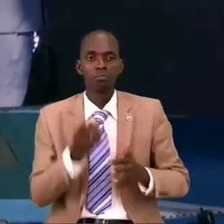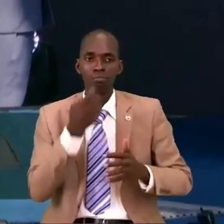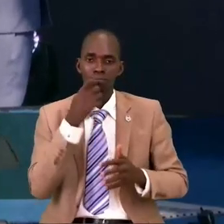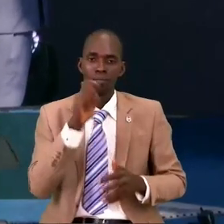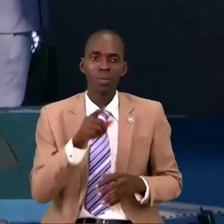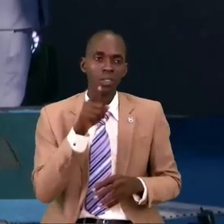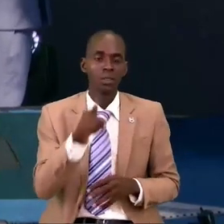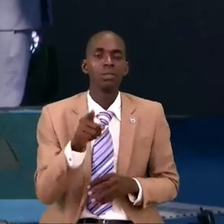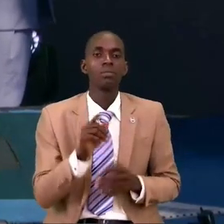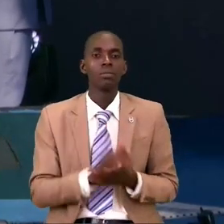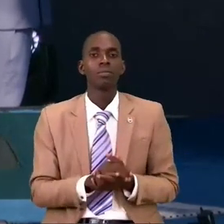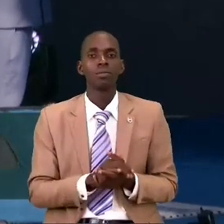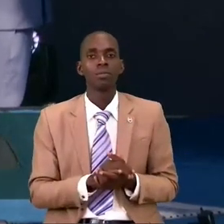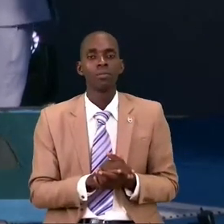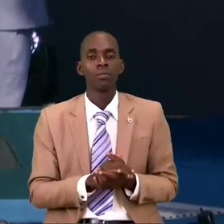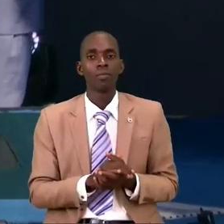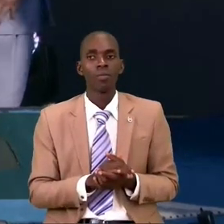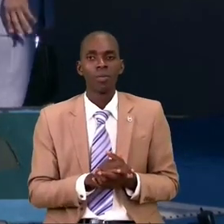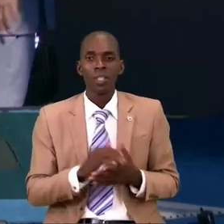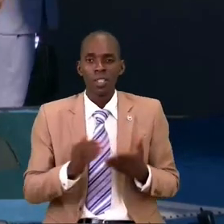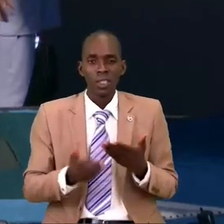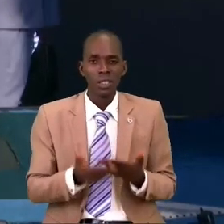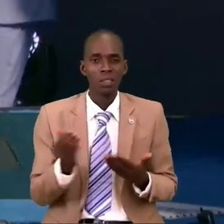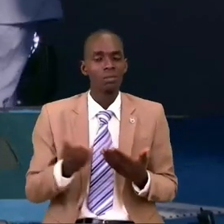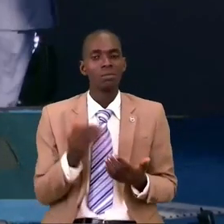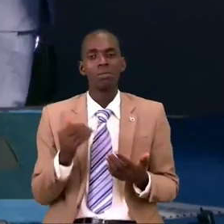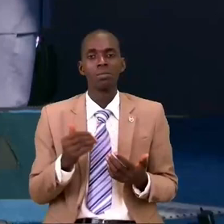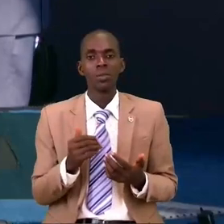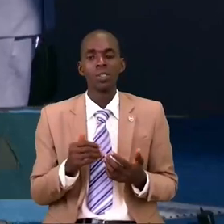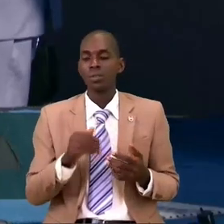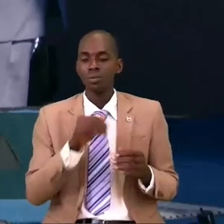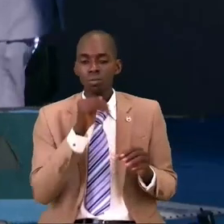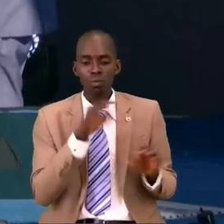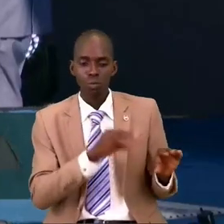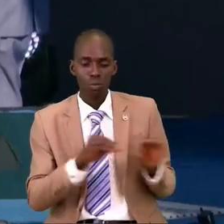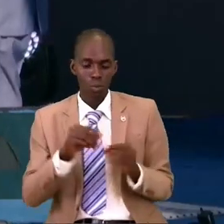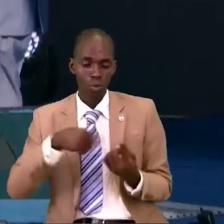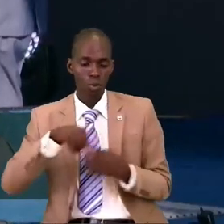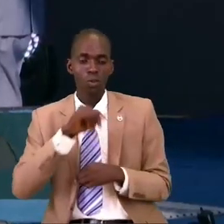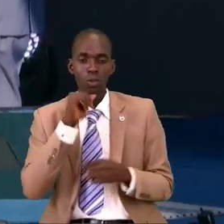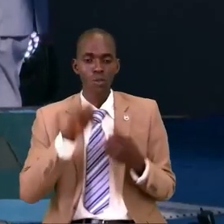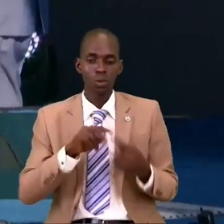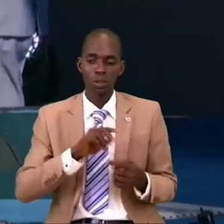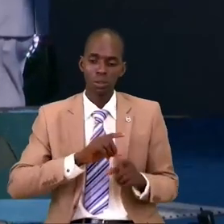à gauche, ne tourne à droite, afin de prospérer.